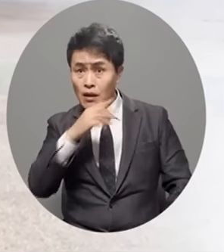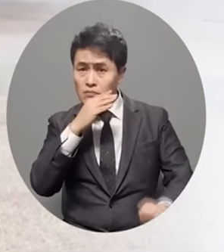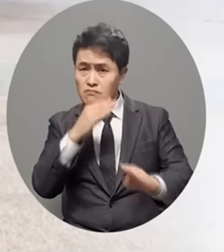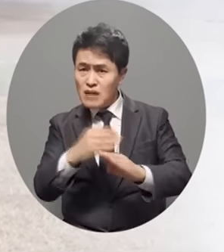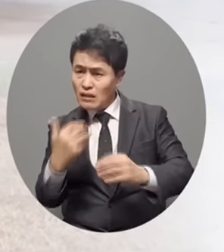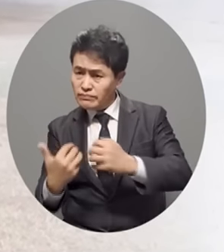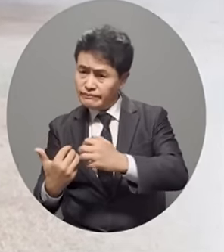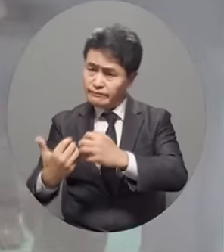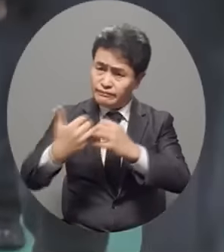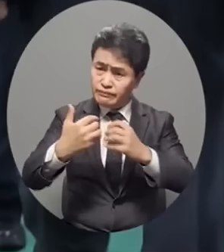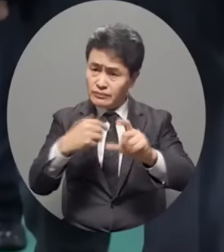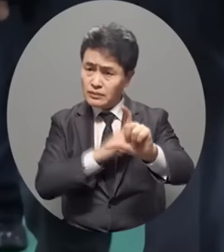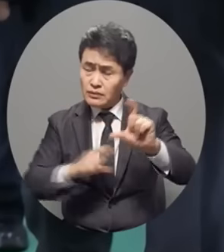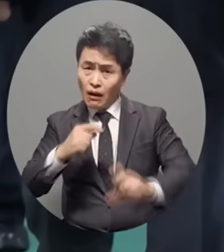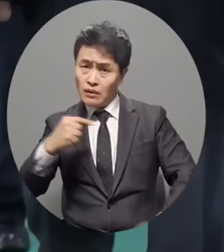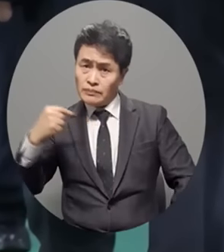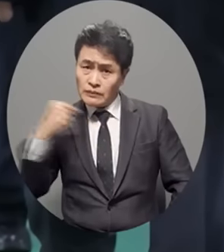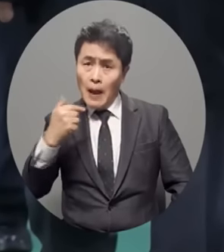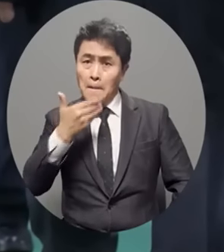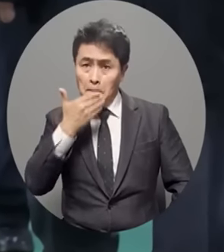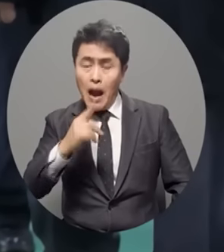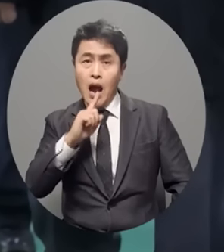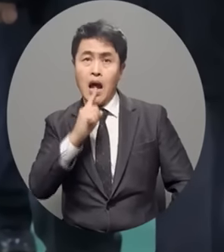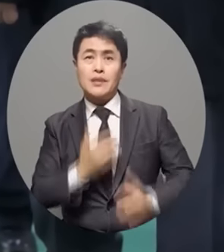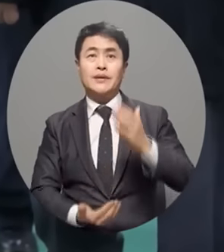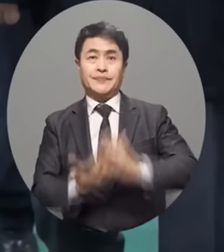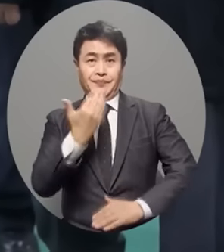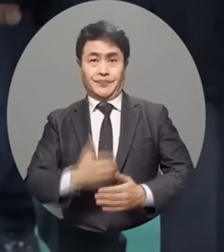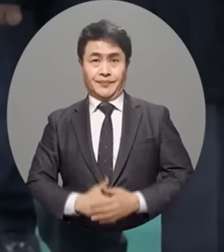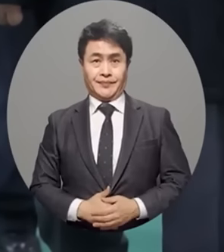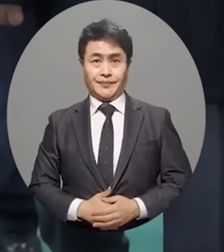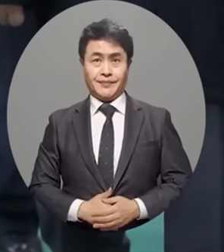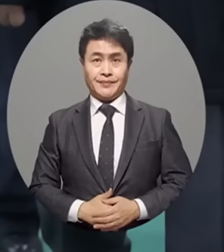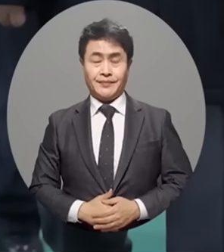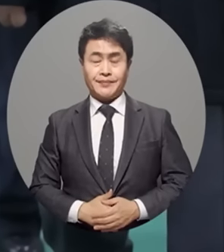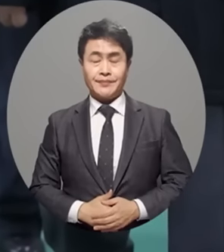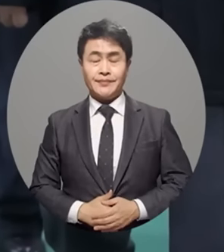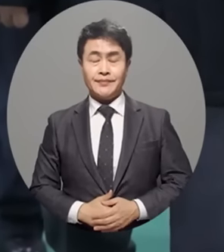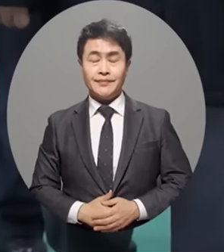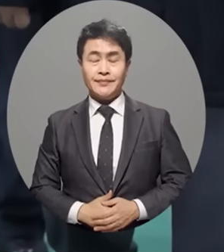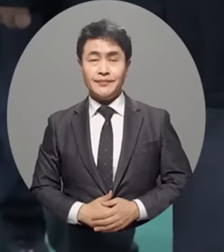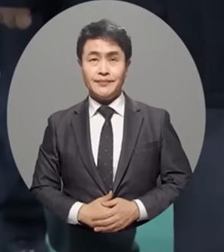무력 수위를 한층 높일 수 있다는 관측도 나오고 있습니다. MBC 뉴스 공윤선입니다.